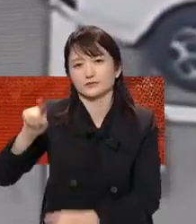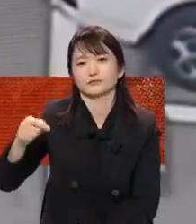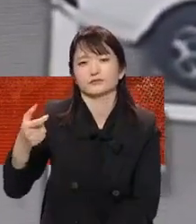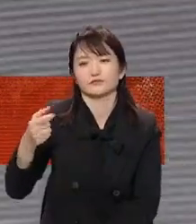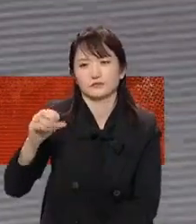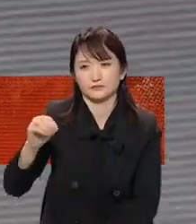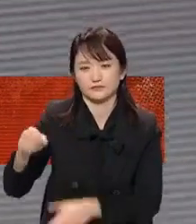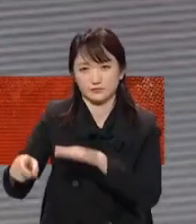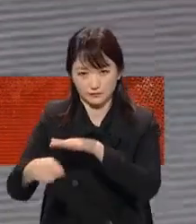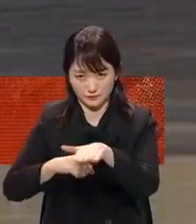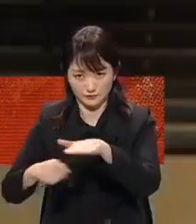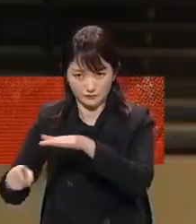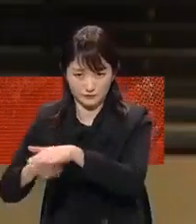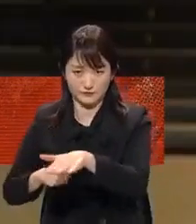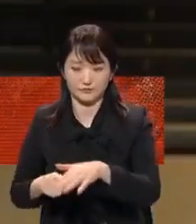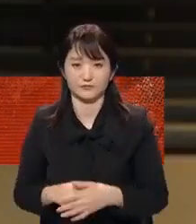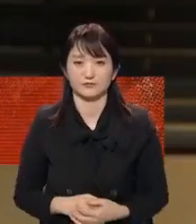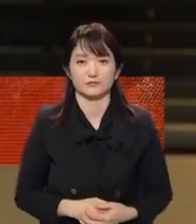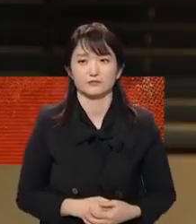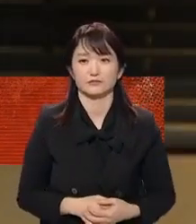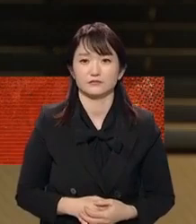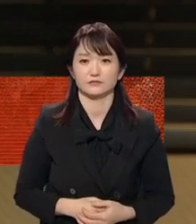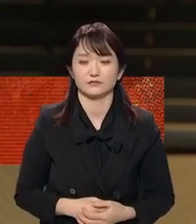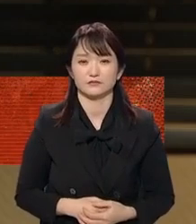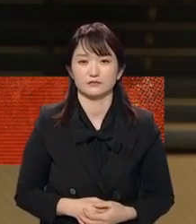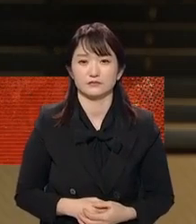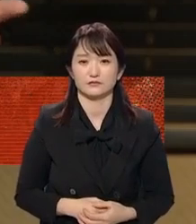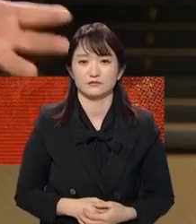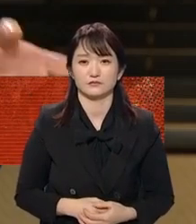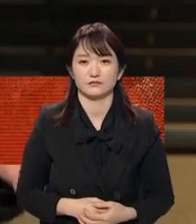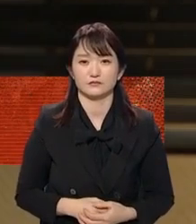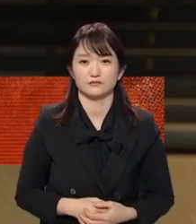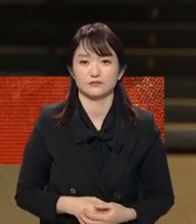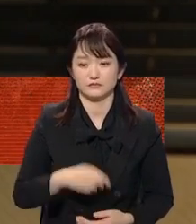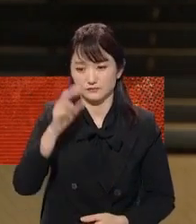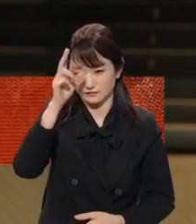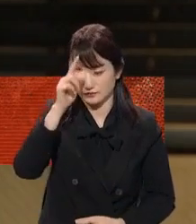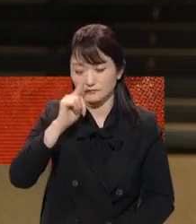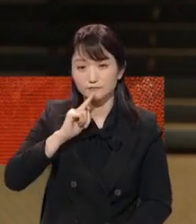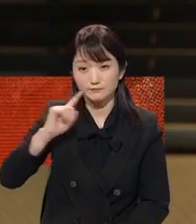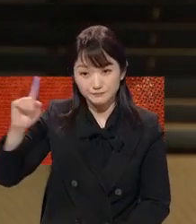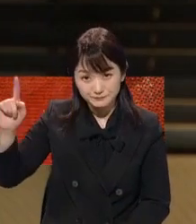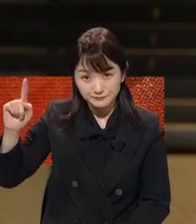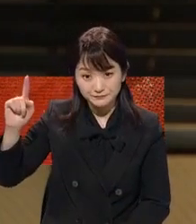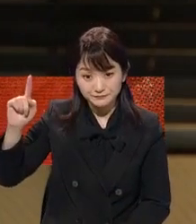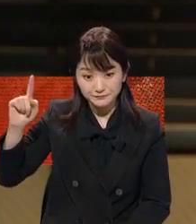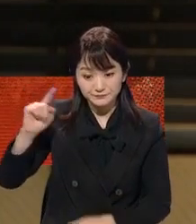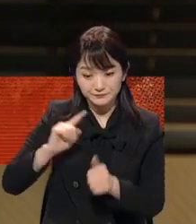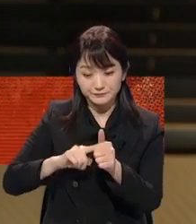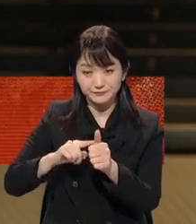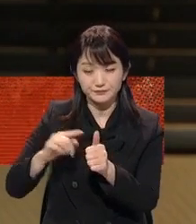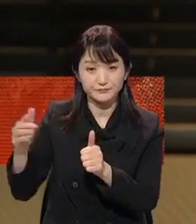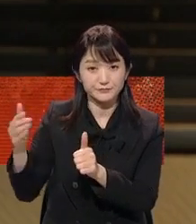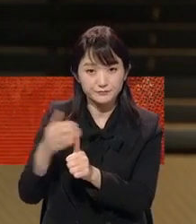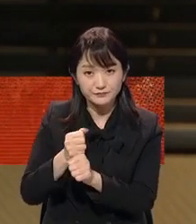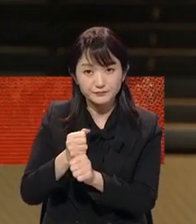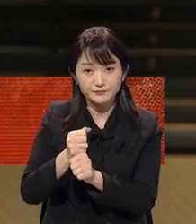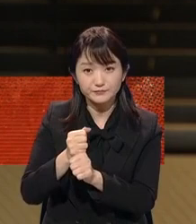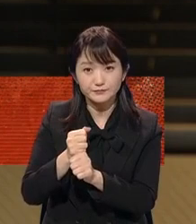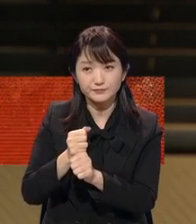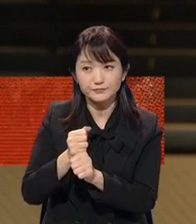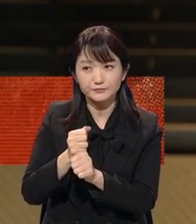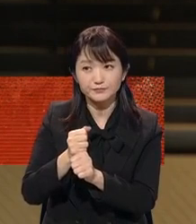훔쳤던 상황인데 이 경찰이 나중에 이 신고를 받고 나중에 검거를 했는데 결국 알고